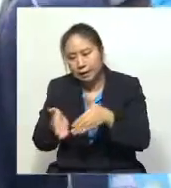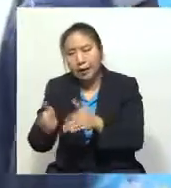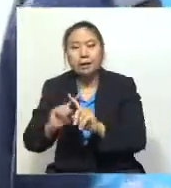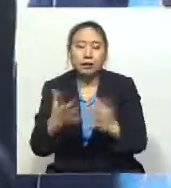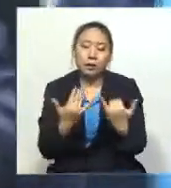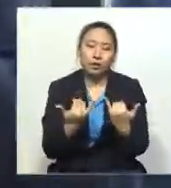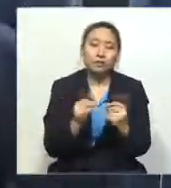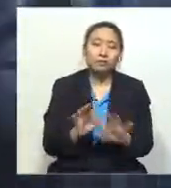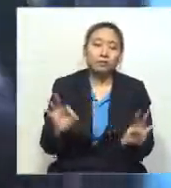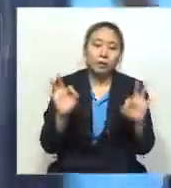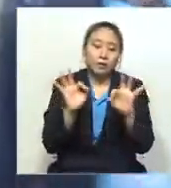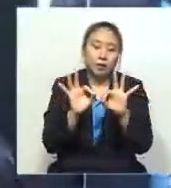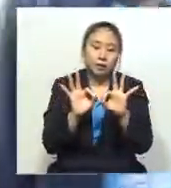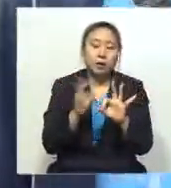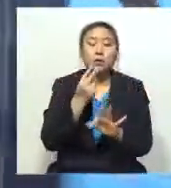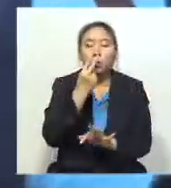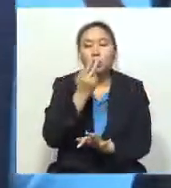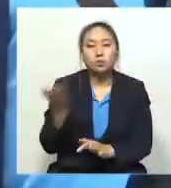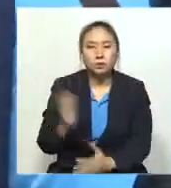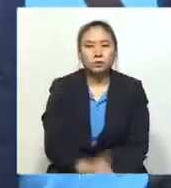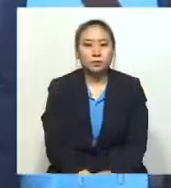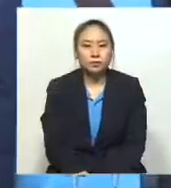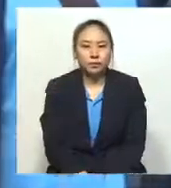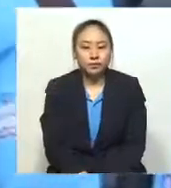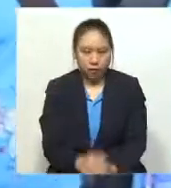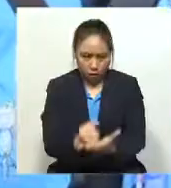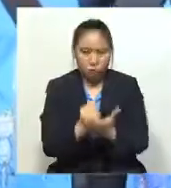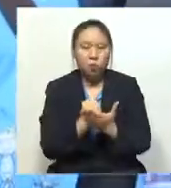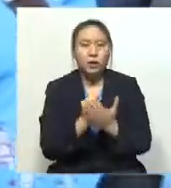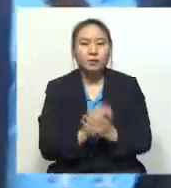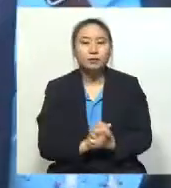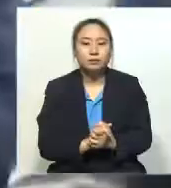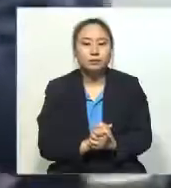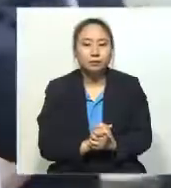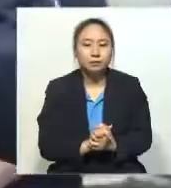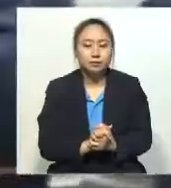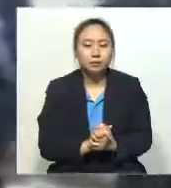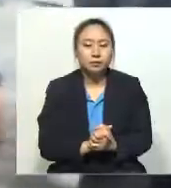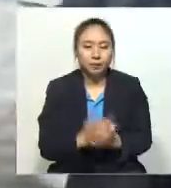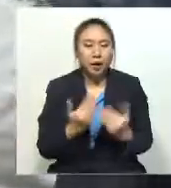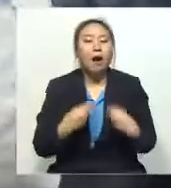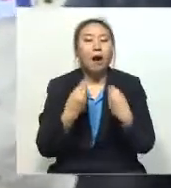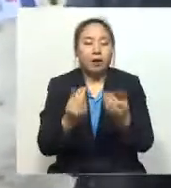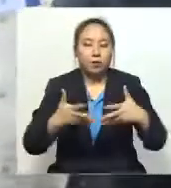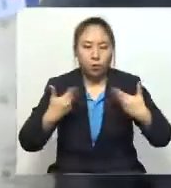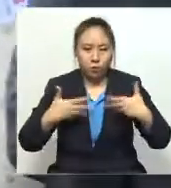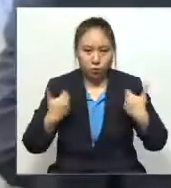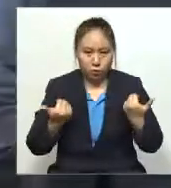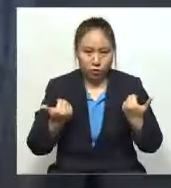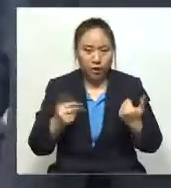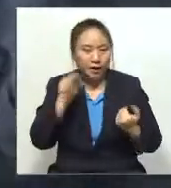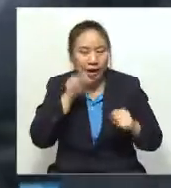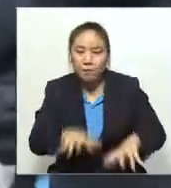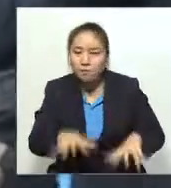ครั้งนี้ก็ดูที่เข้าใจอะไรต่างๆทุกเฉยกันยังไงนะช่วยหน่อยเถอะไม่งั้นมันก็ทำไม่สำเร็จหรอกขอให้มีความสุขน้ำไม่ท่ว